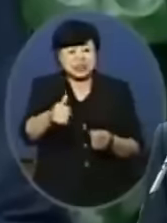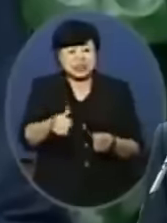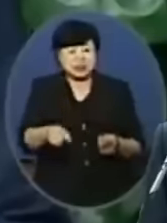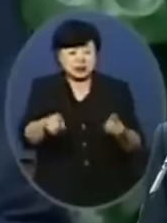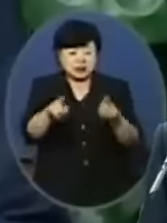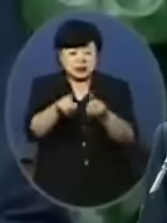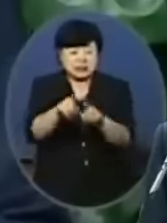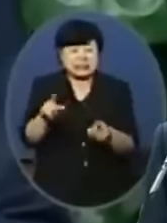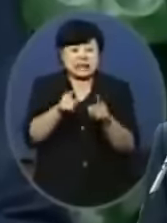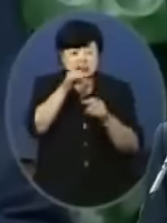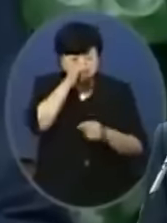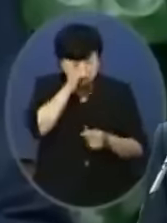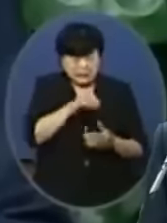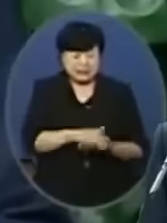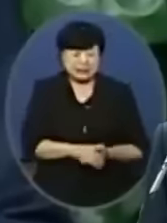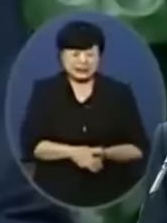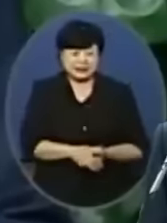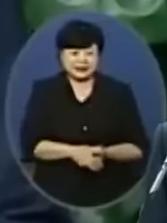살고 있지 않느냐.